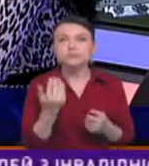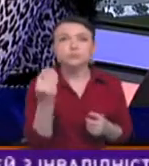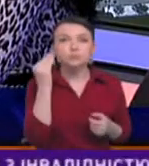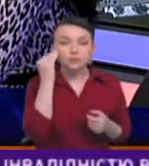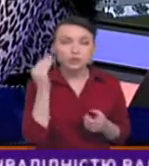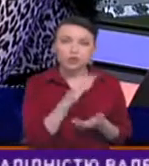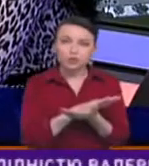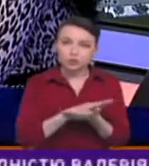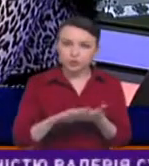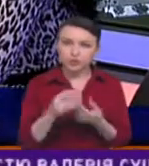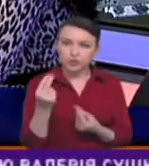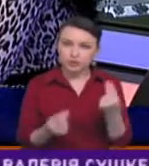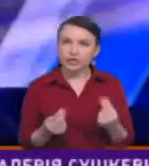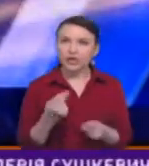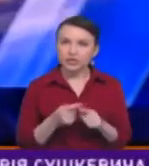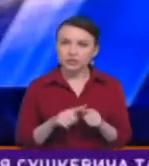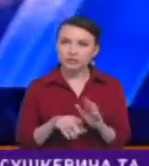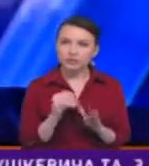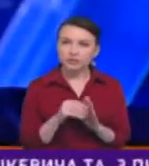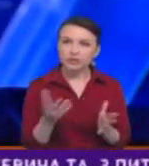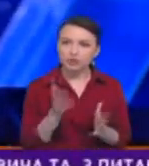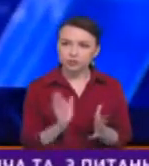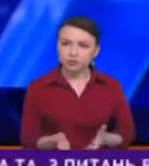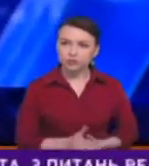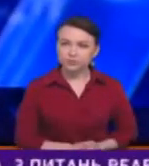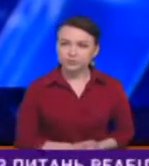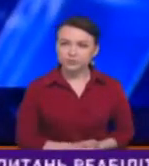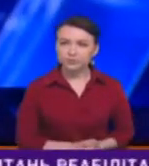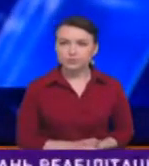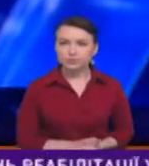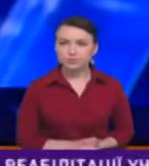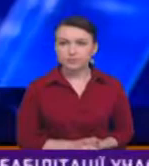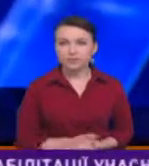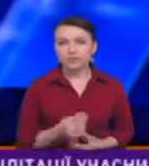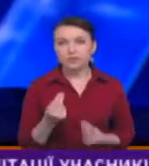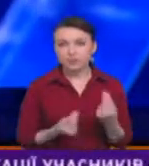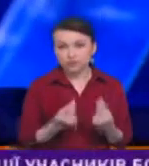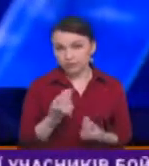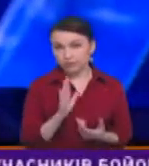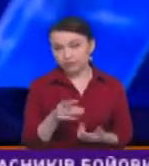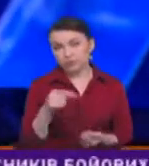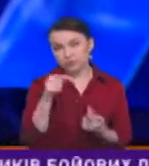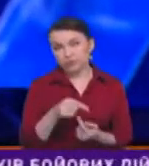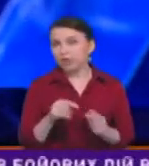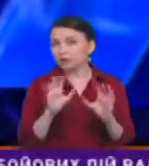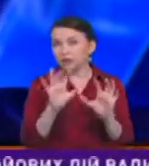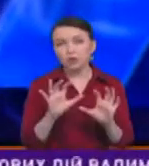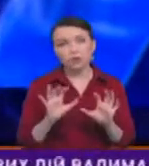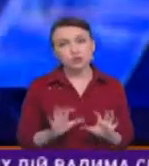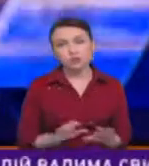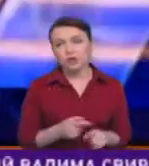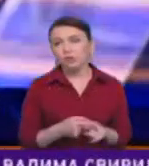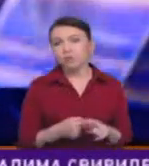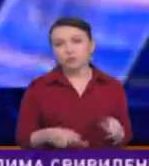чистоту гри на цих виборах? Ну, гра відбудеться за тим чинним законодавством, яке є зараз. Половина